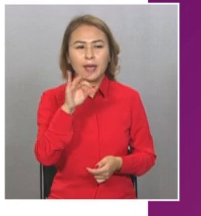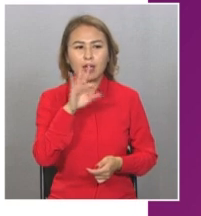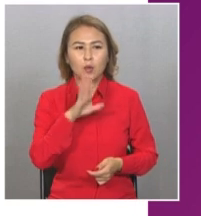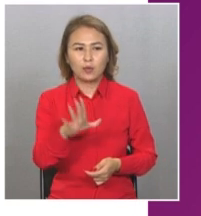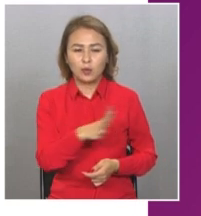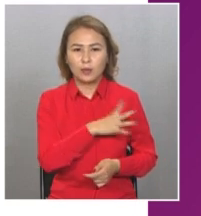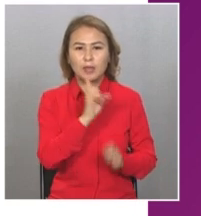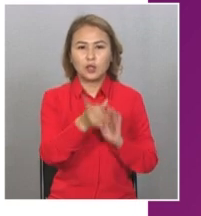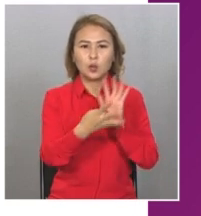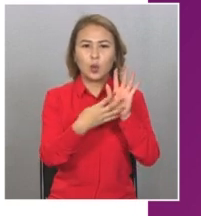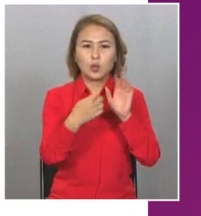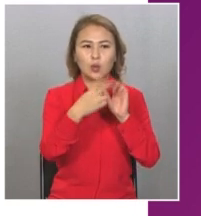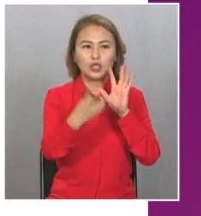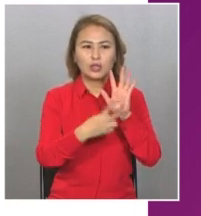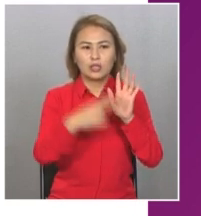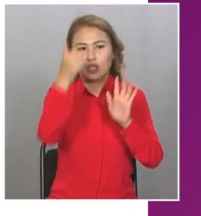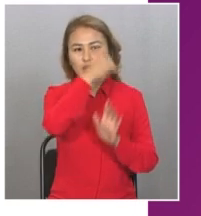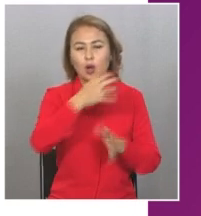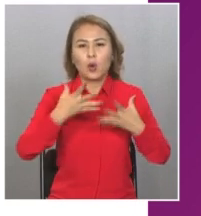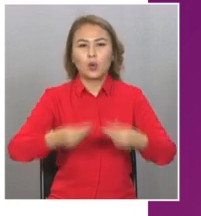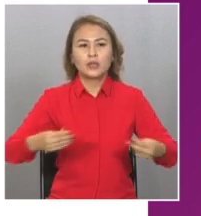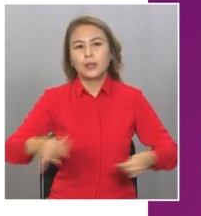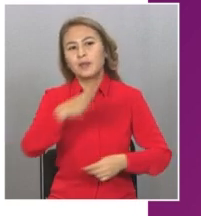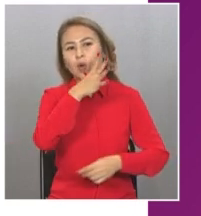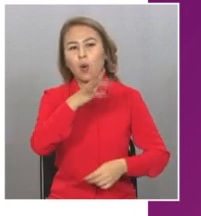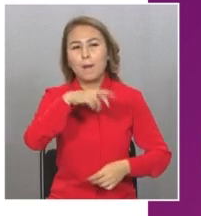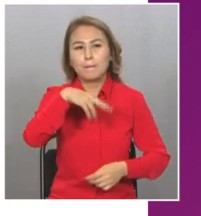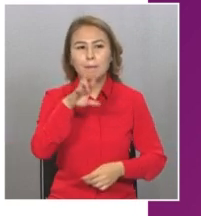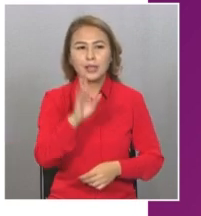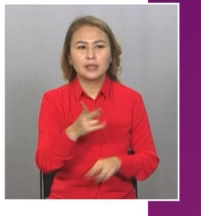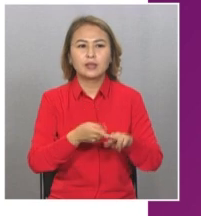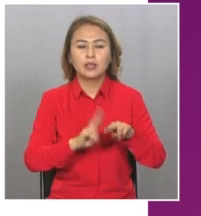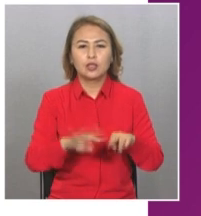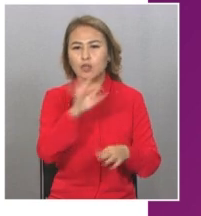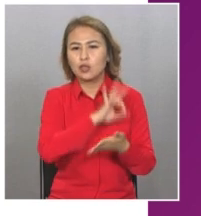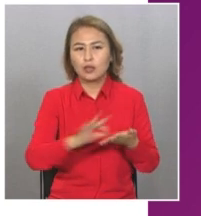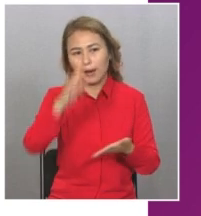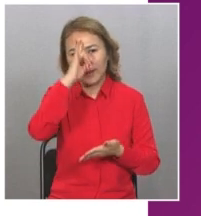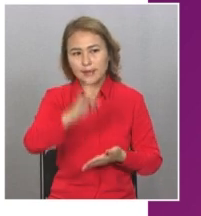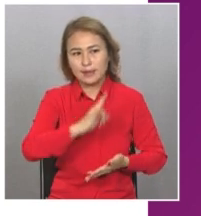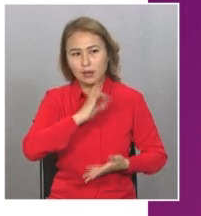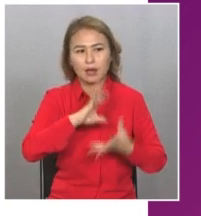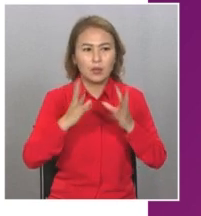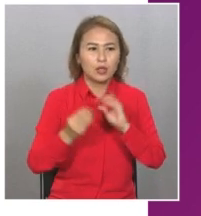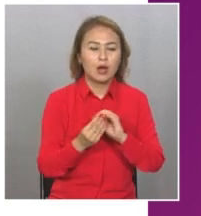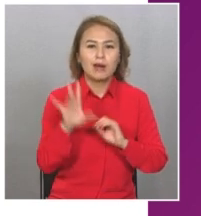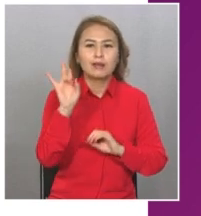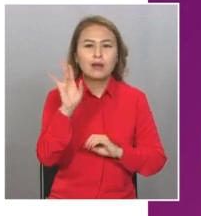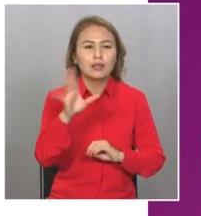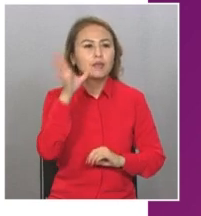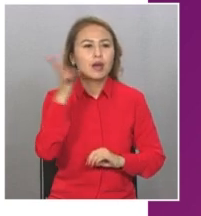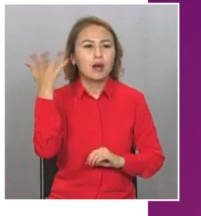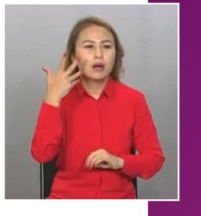болды. 1917 жылы көктемде Омбы уездік қазақ комитетінің төрағасы қараша айында